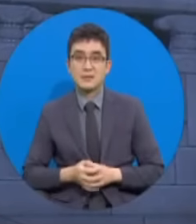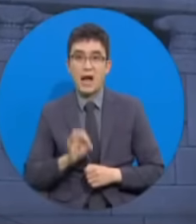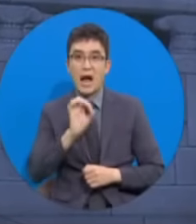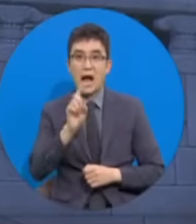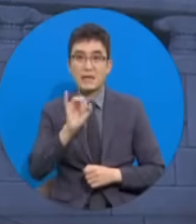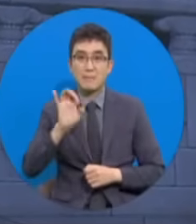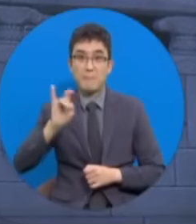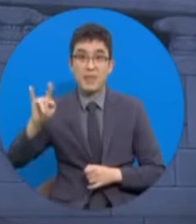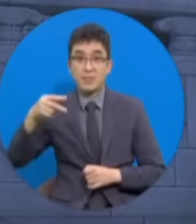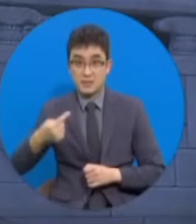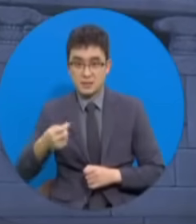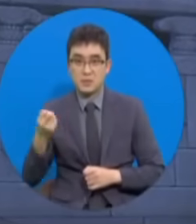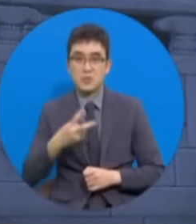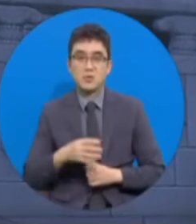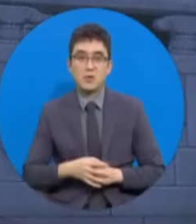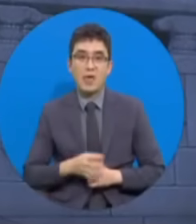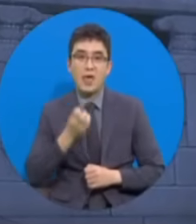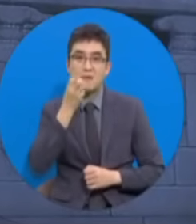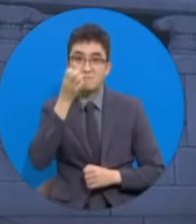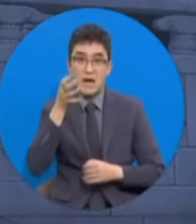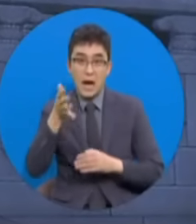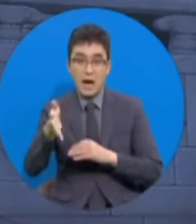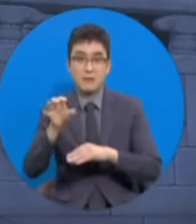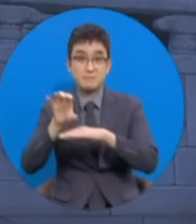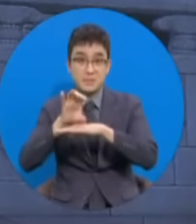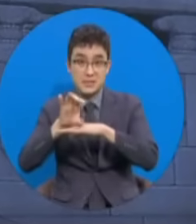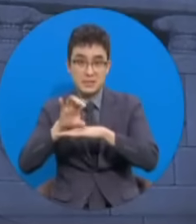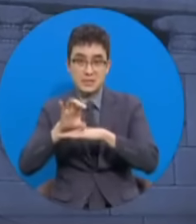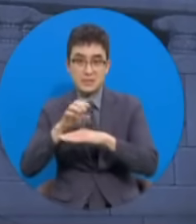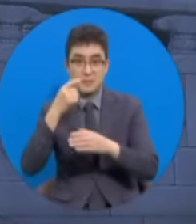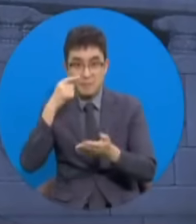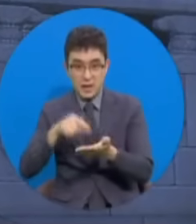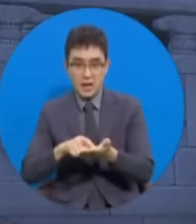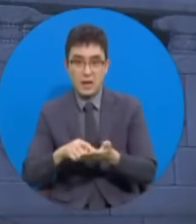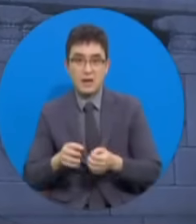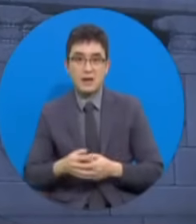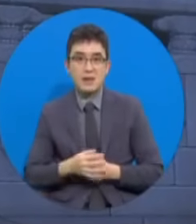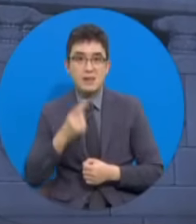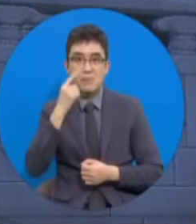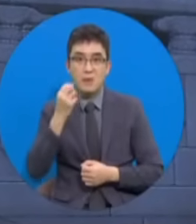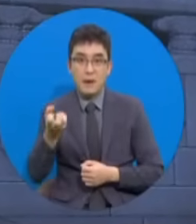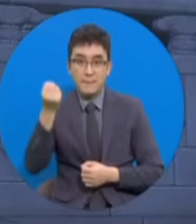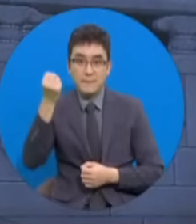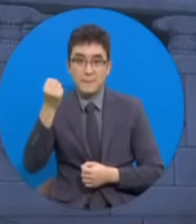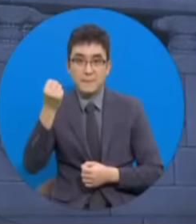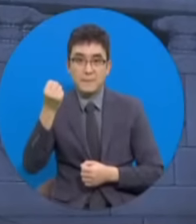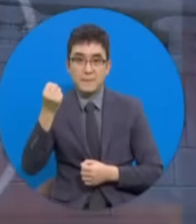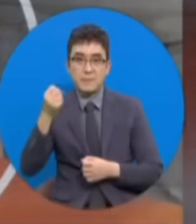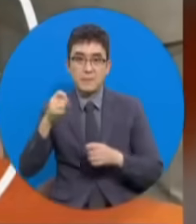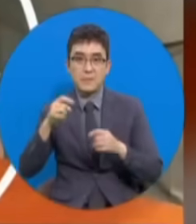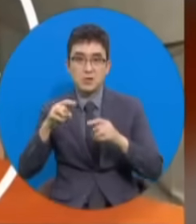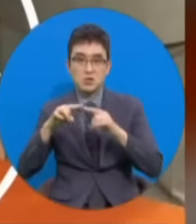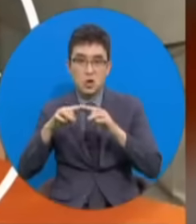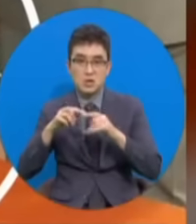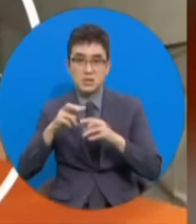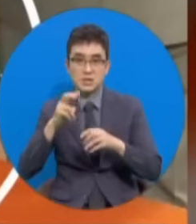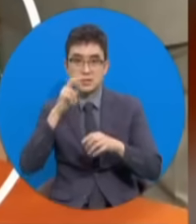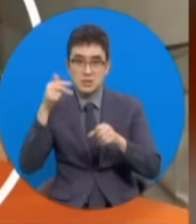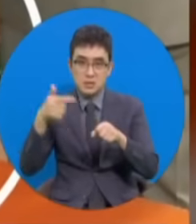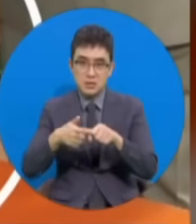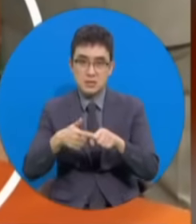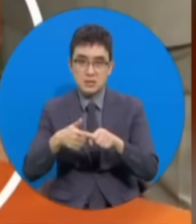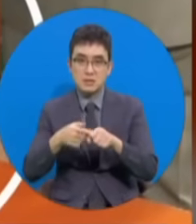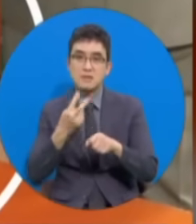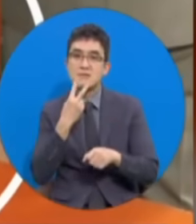애플사의 PC, 네. 뭐 이런 거를 쓴 적도 관측이 됐고 네. 일제 차량, 하이브리드 차량 뭐 상호를 말씀드렸으면